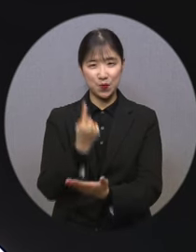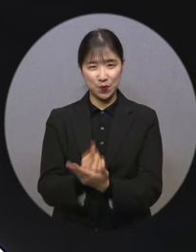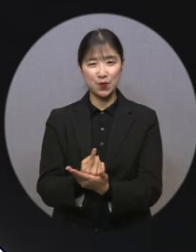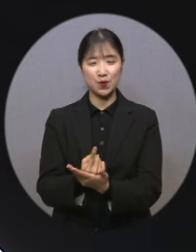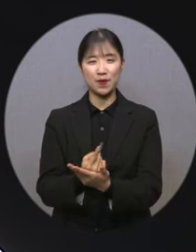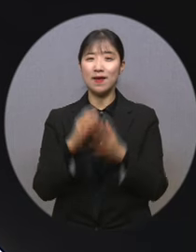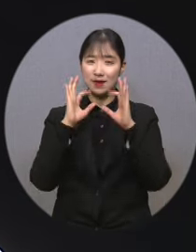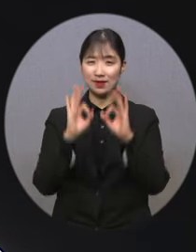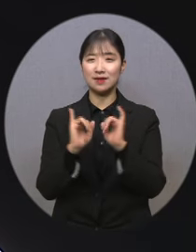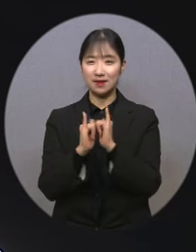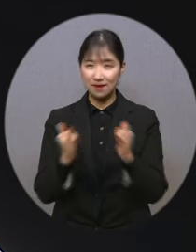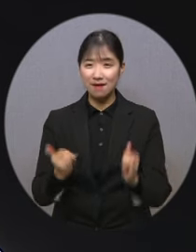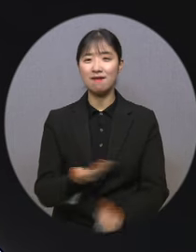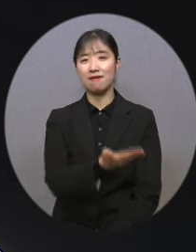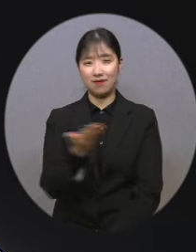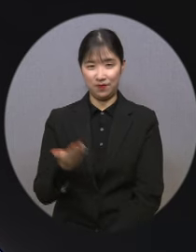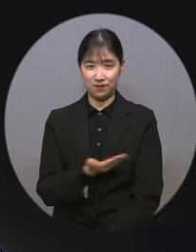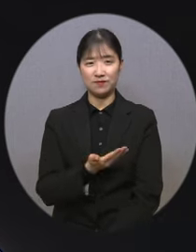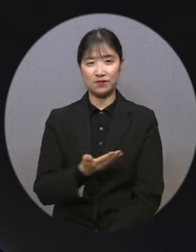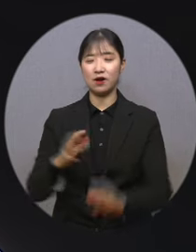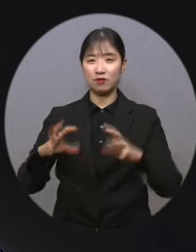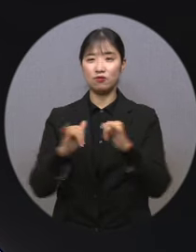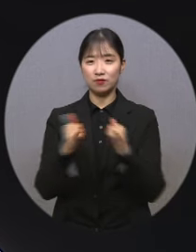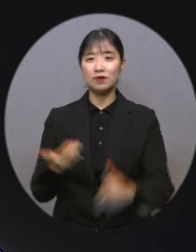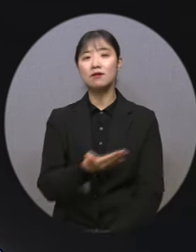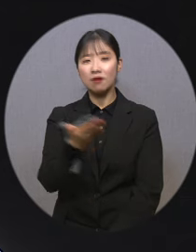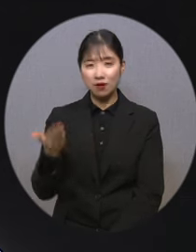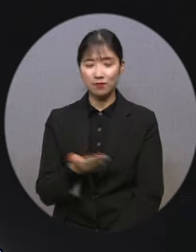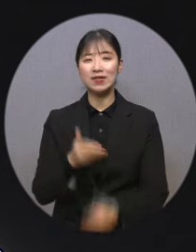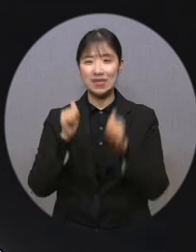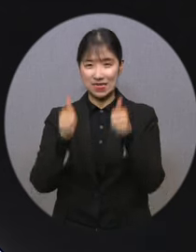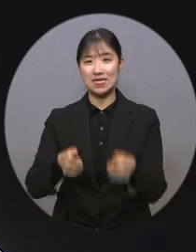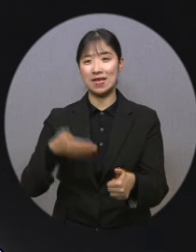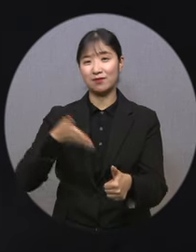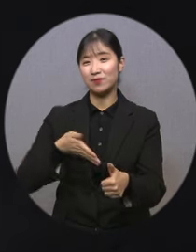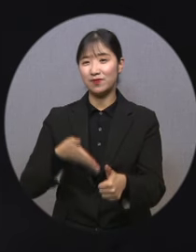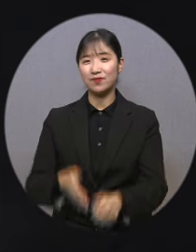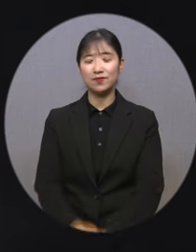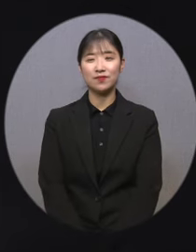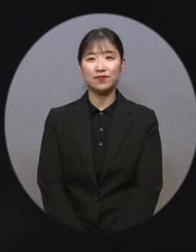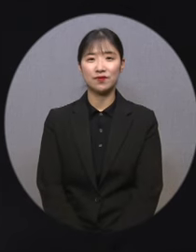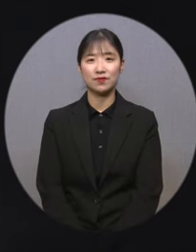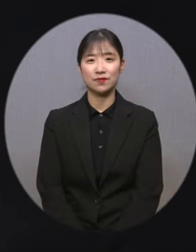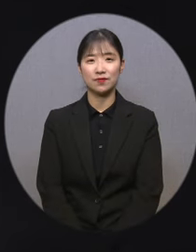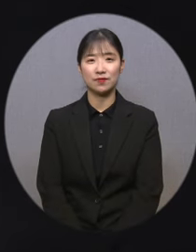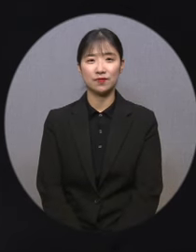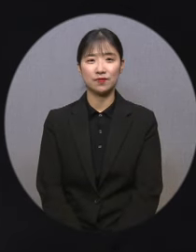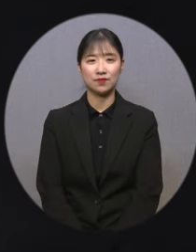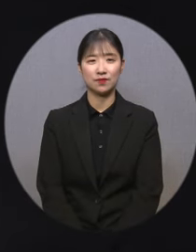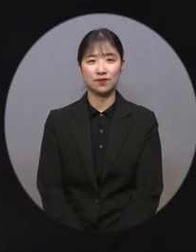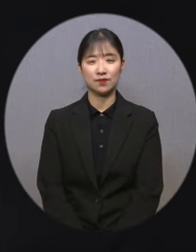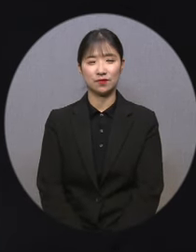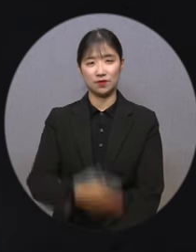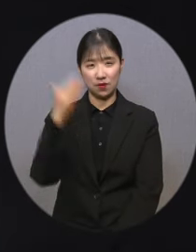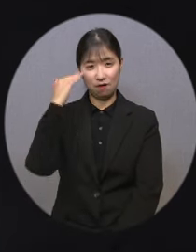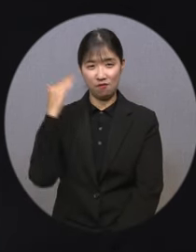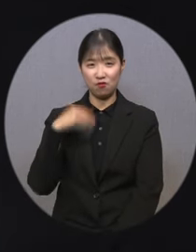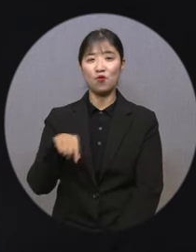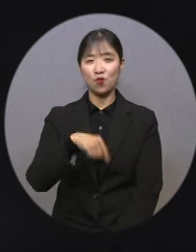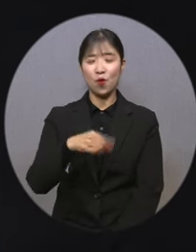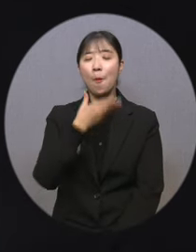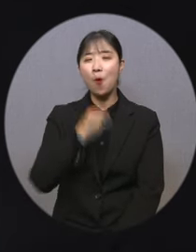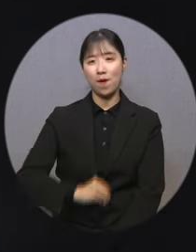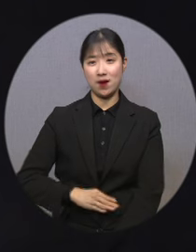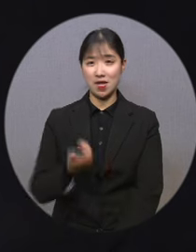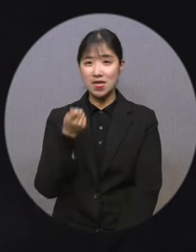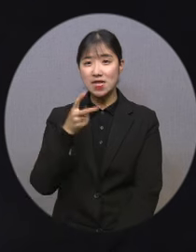tbc 청자 여러분과 내민 여러분에게 인사 한 말씀 주시죠 우리나라에 이렇게 복지 tv 가